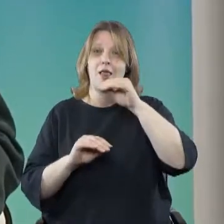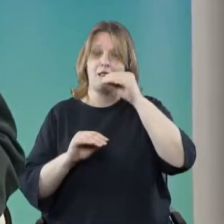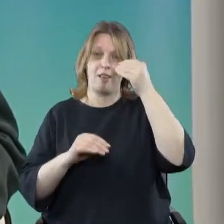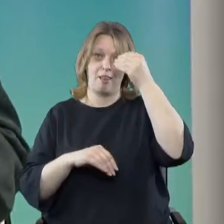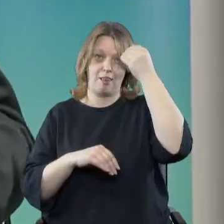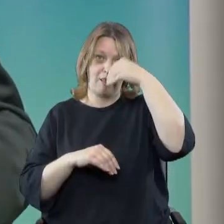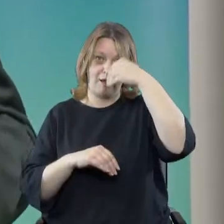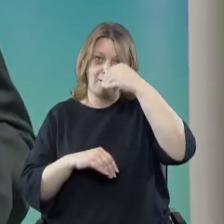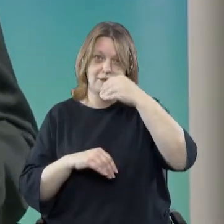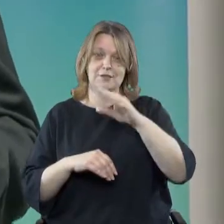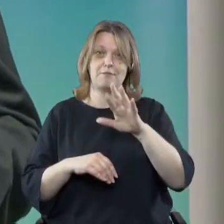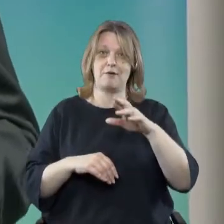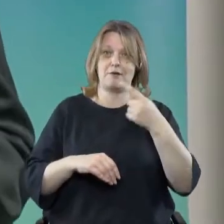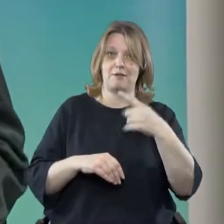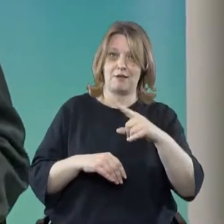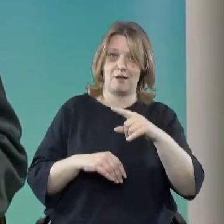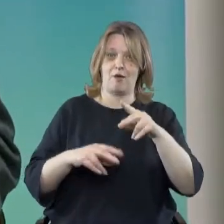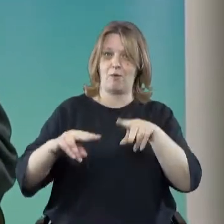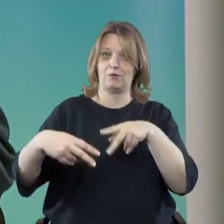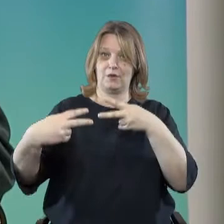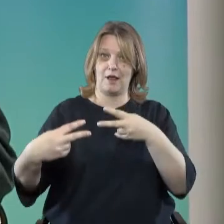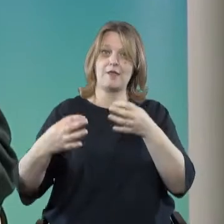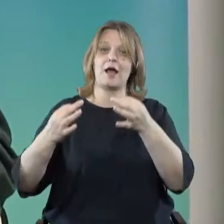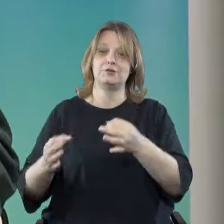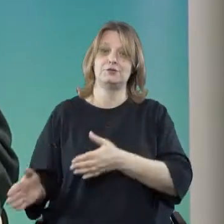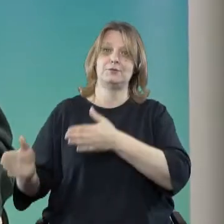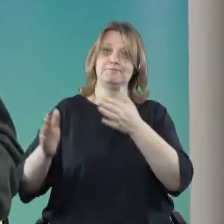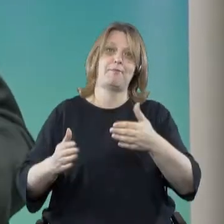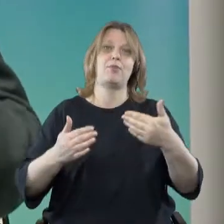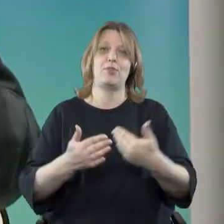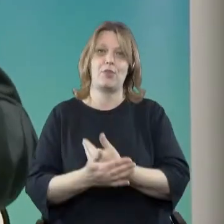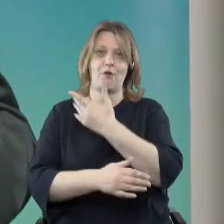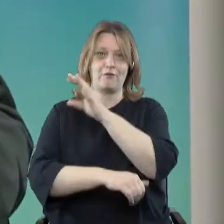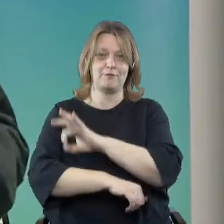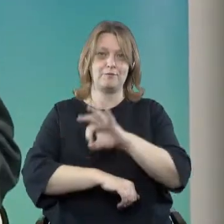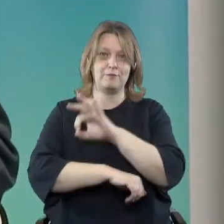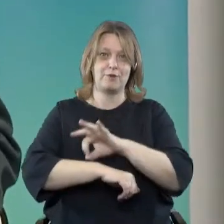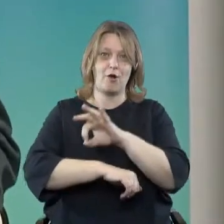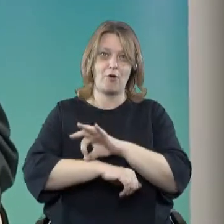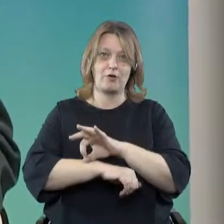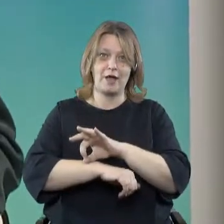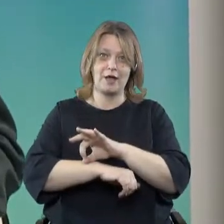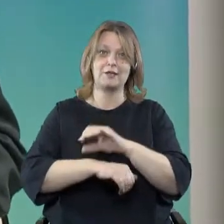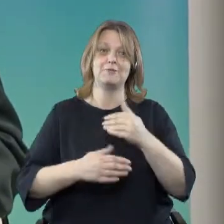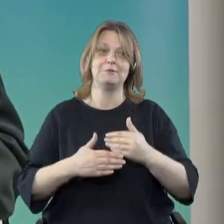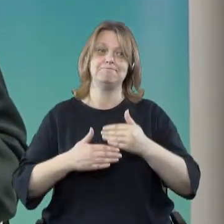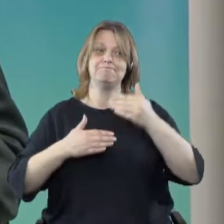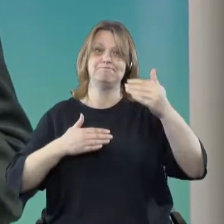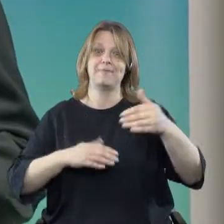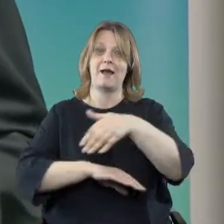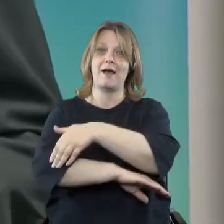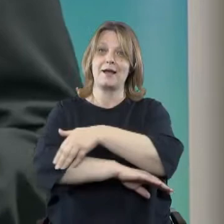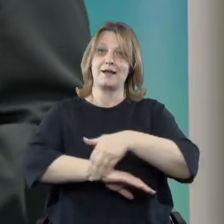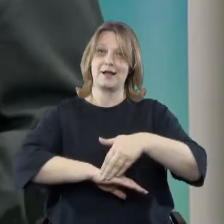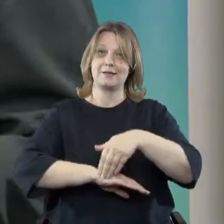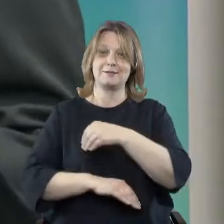dla dzieci w Polsce. Dzisiaj nowy projekt, z którym wychodzimy poza granice naszego